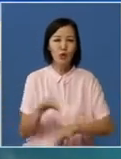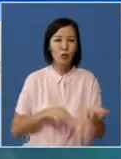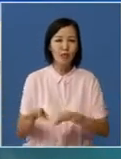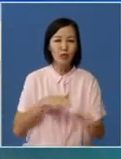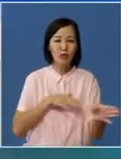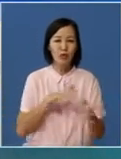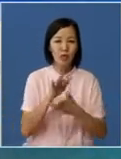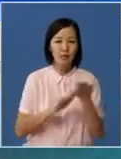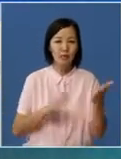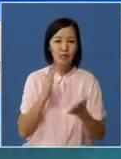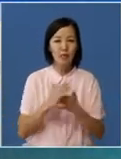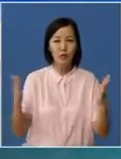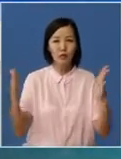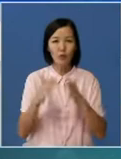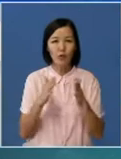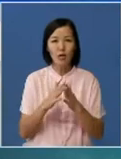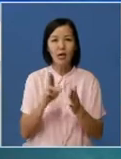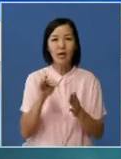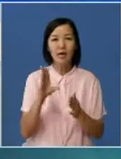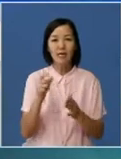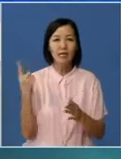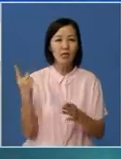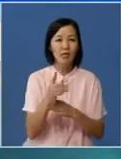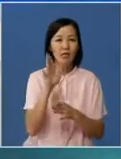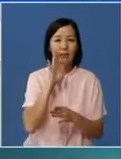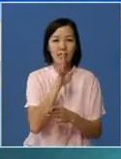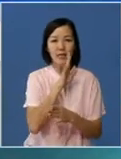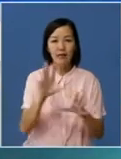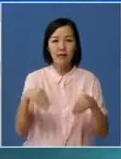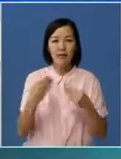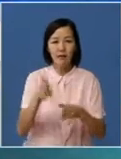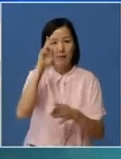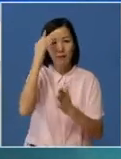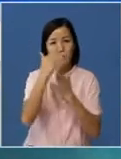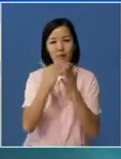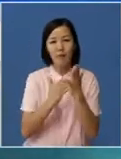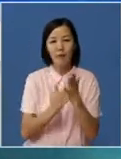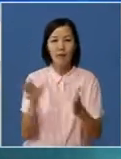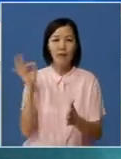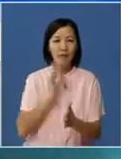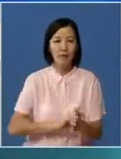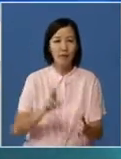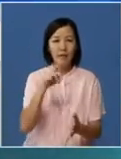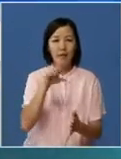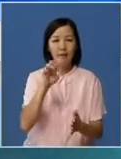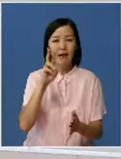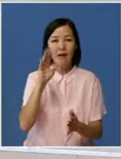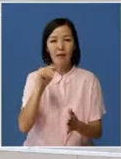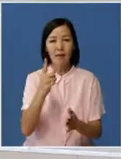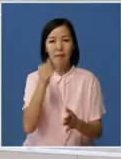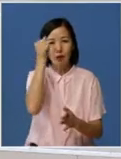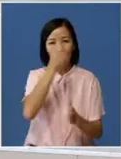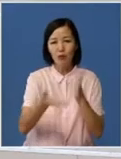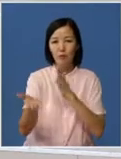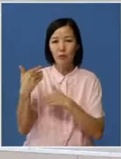жолы кезекті баспана кілті қарасайлық жалғыз басты анаға табысталды. Мемлекеттік бағдарламаның шарапатын көрген Дана Сейілханова осыдан бір